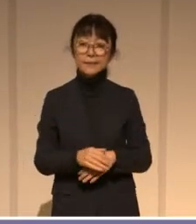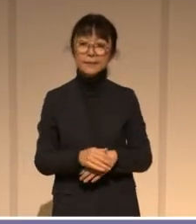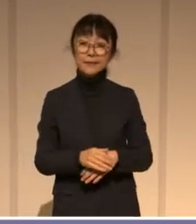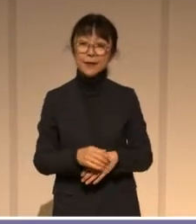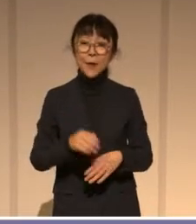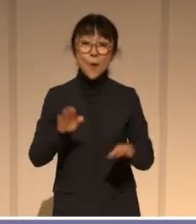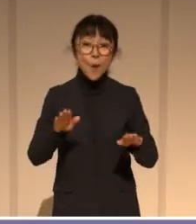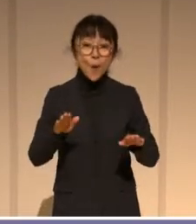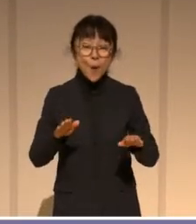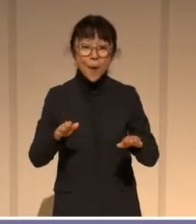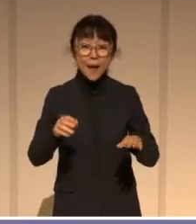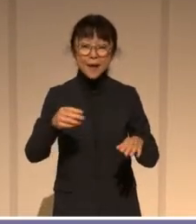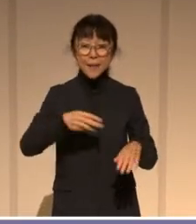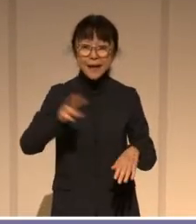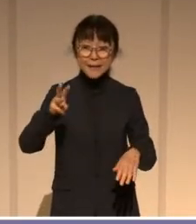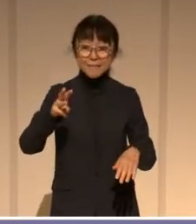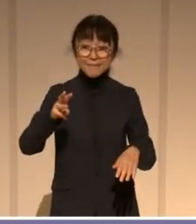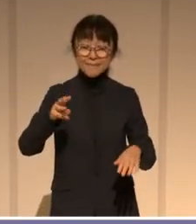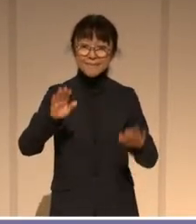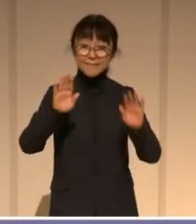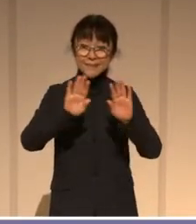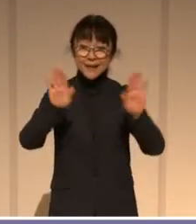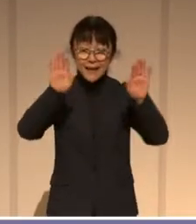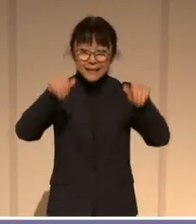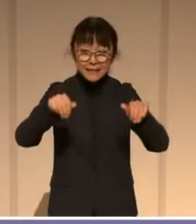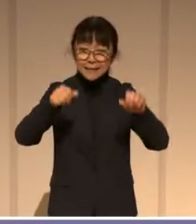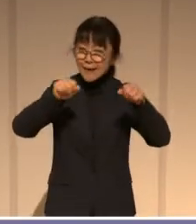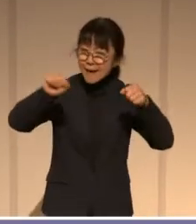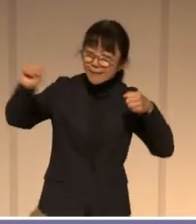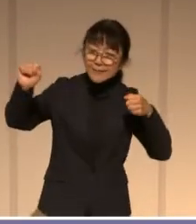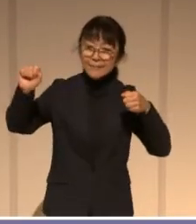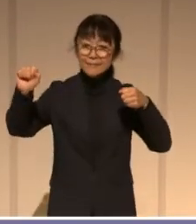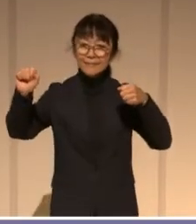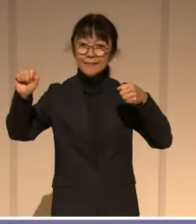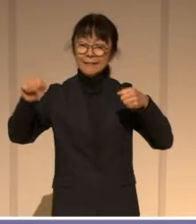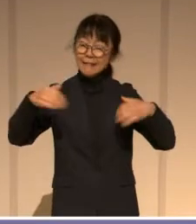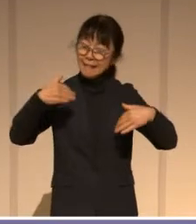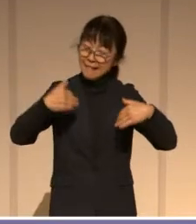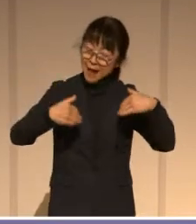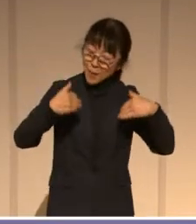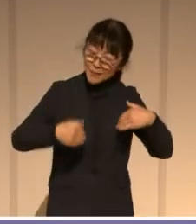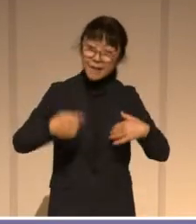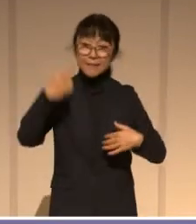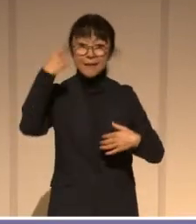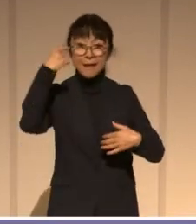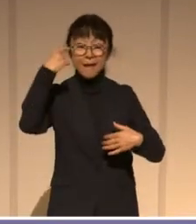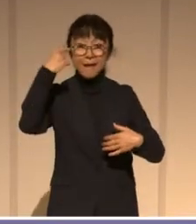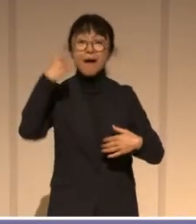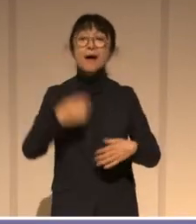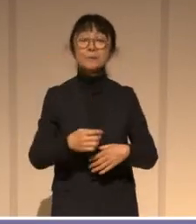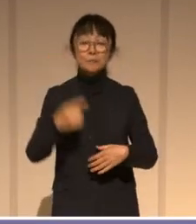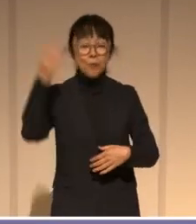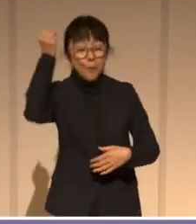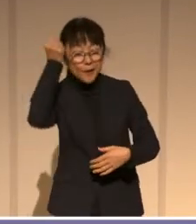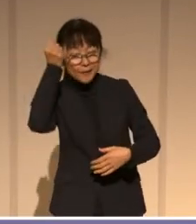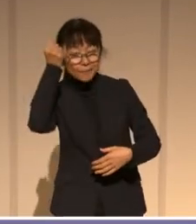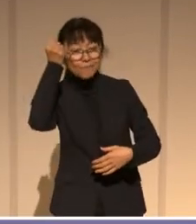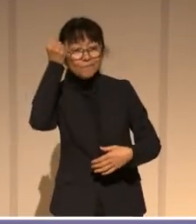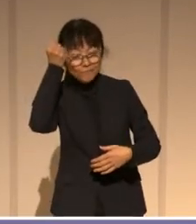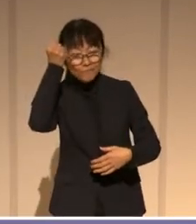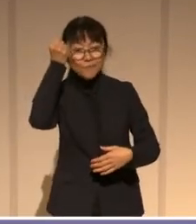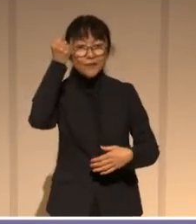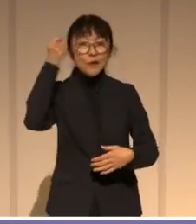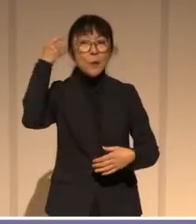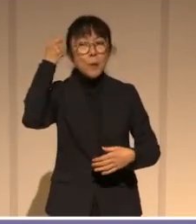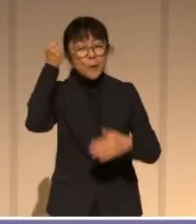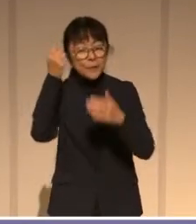今回パインピックの開会好きで塩業してすごく楽しかったっていうのが1まあ頭の中に残っているのでそれ